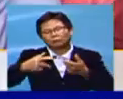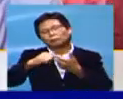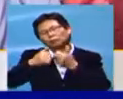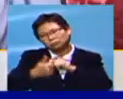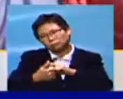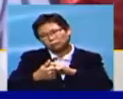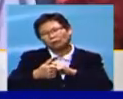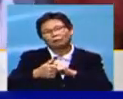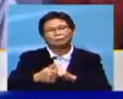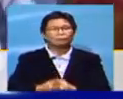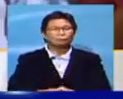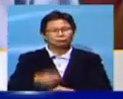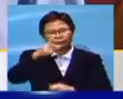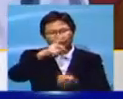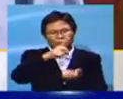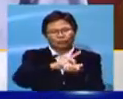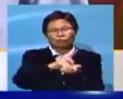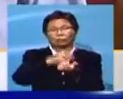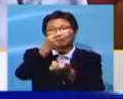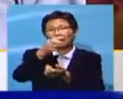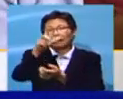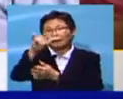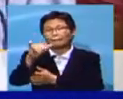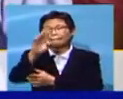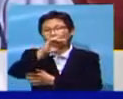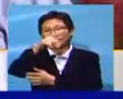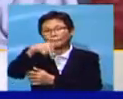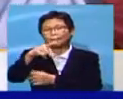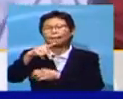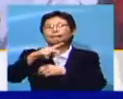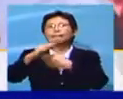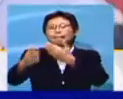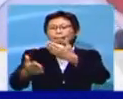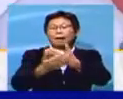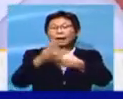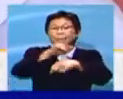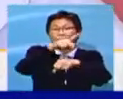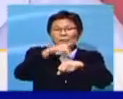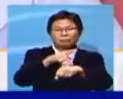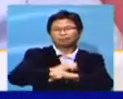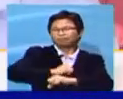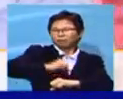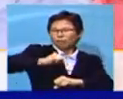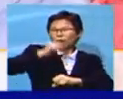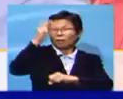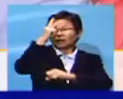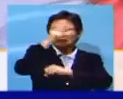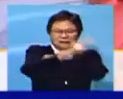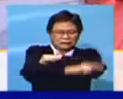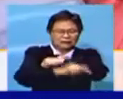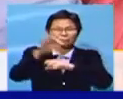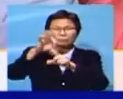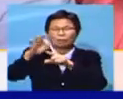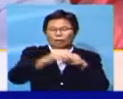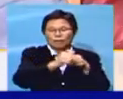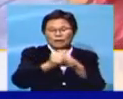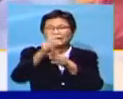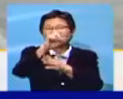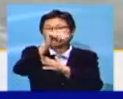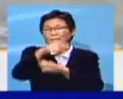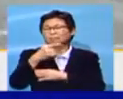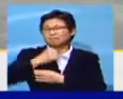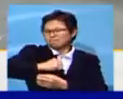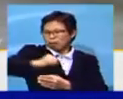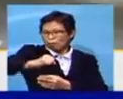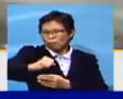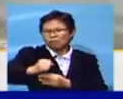dalam perkembangan lain Dr Hilmi yang juga anggota parlimen balik Pulau terus membantah hasrat kerajaan Negeri Pulau Pinang pimpinan dap